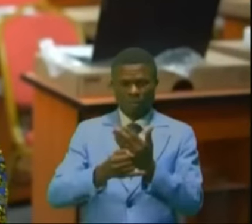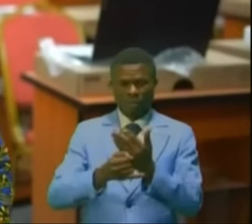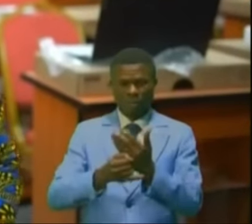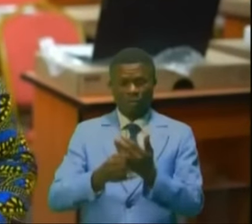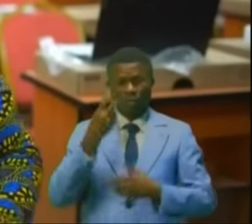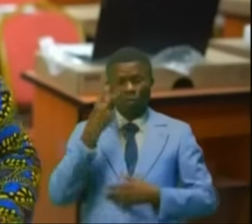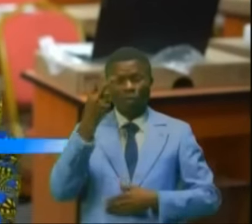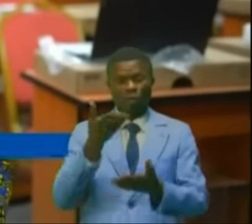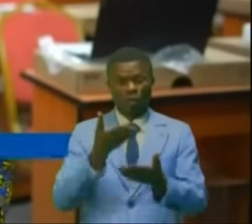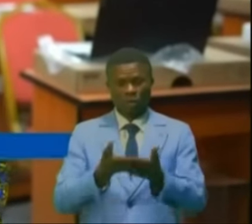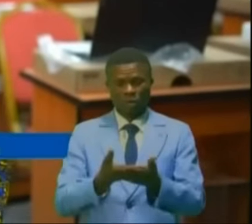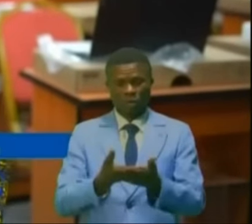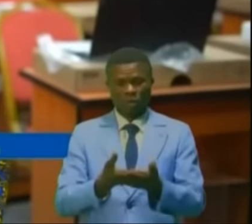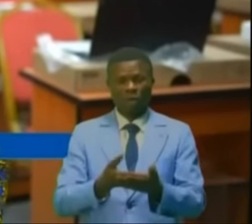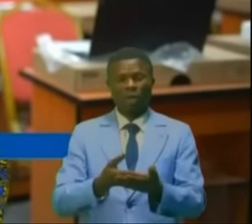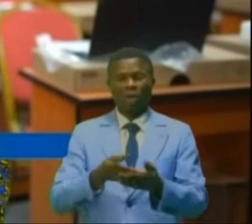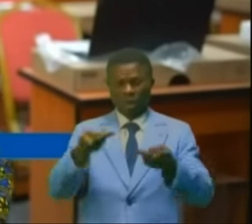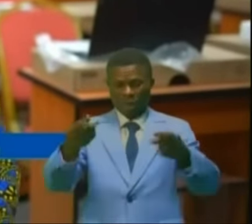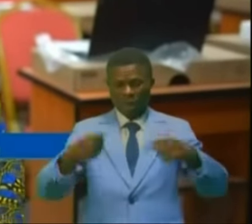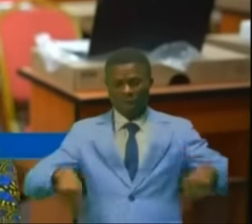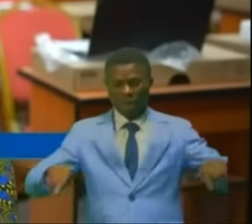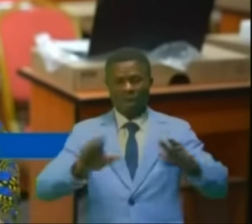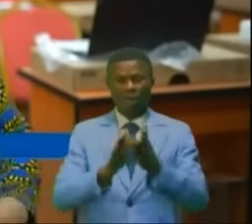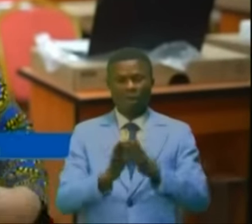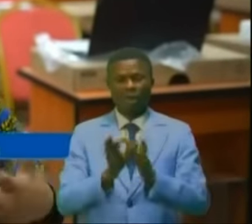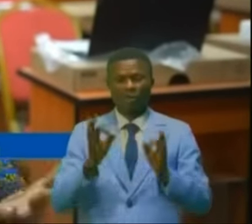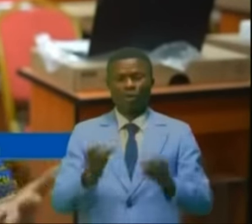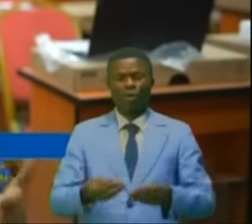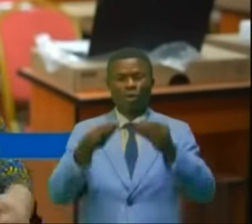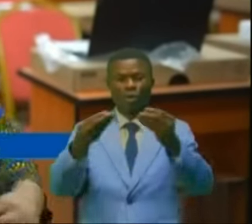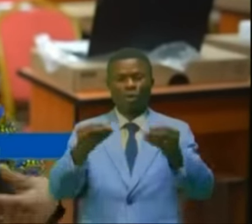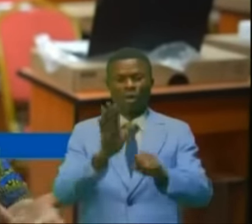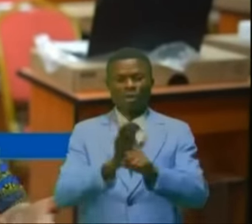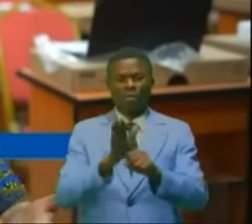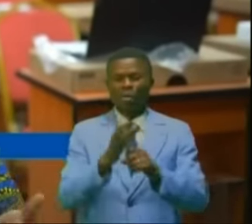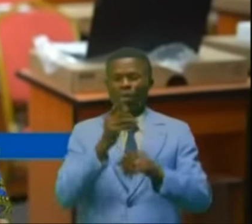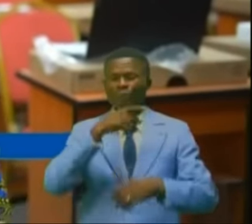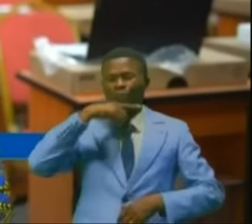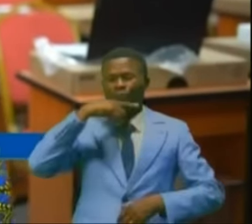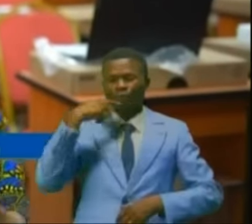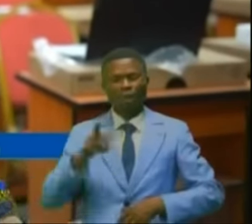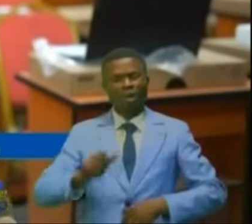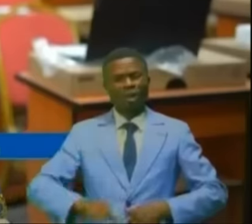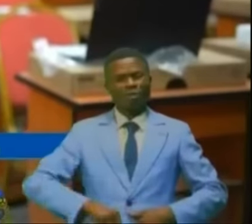comme vous voyez, nous avons rénové la salle, nous lui avons donné beaucoup de fraîcheur, beaucoup